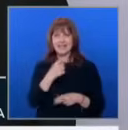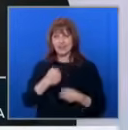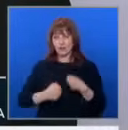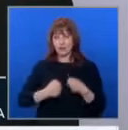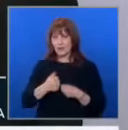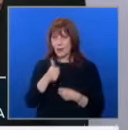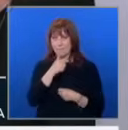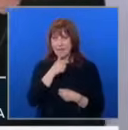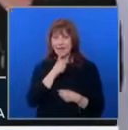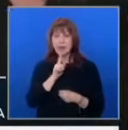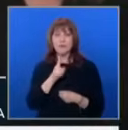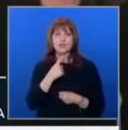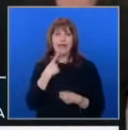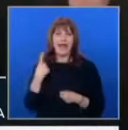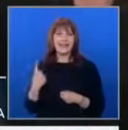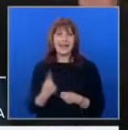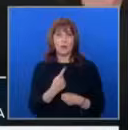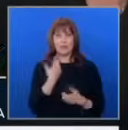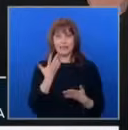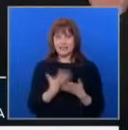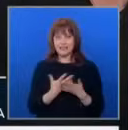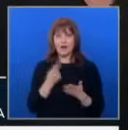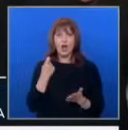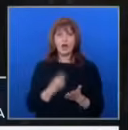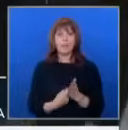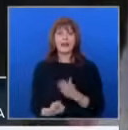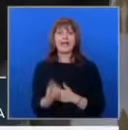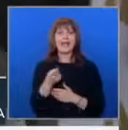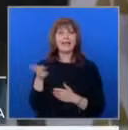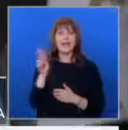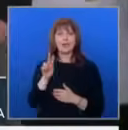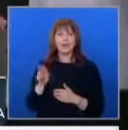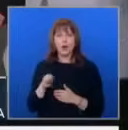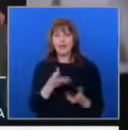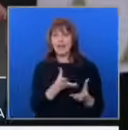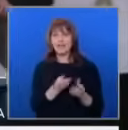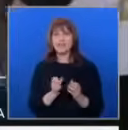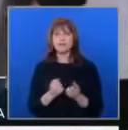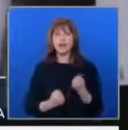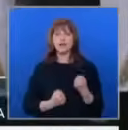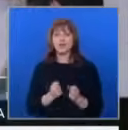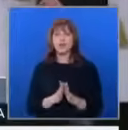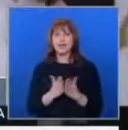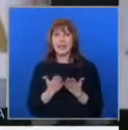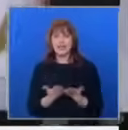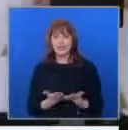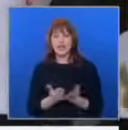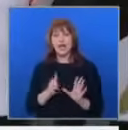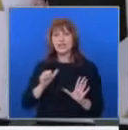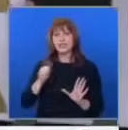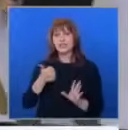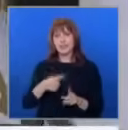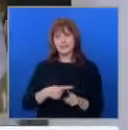състояние може да достигне до 1 година затвор, глоба от $1000 и отнемане на шофьорската книжка на звездата за поне